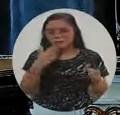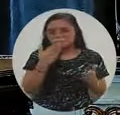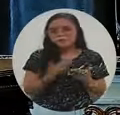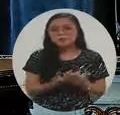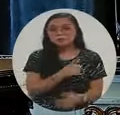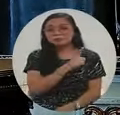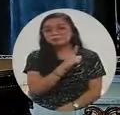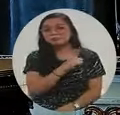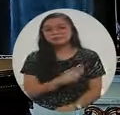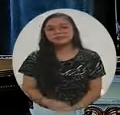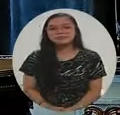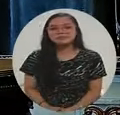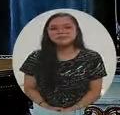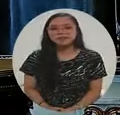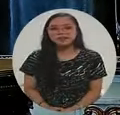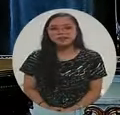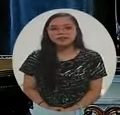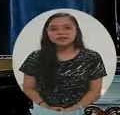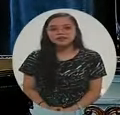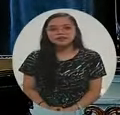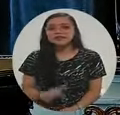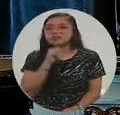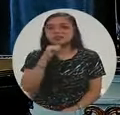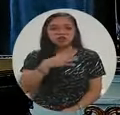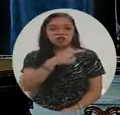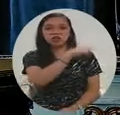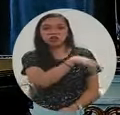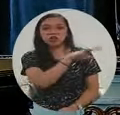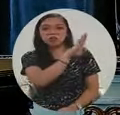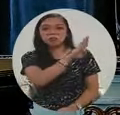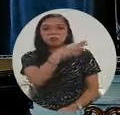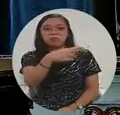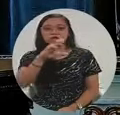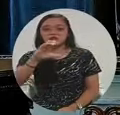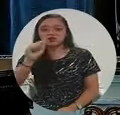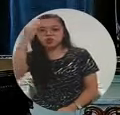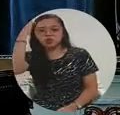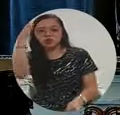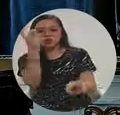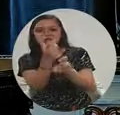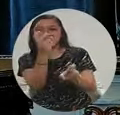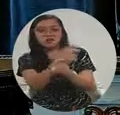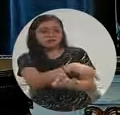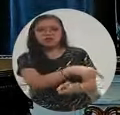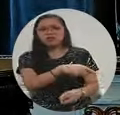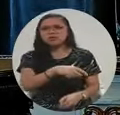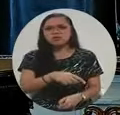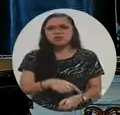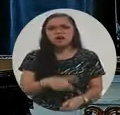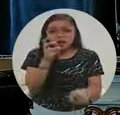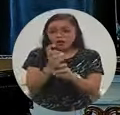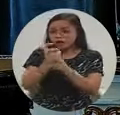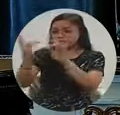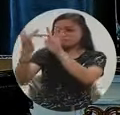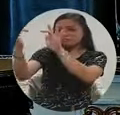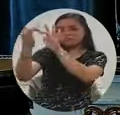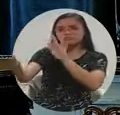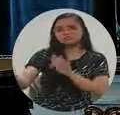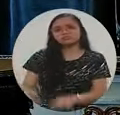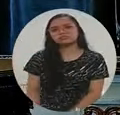kung tapulan ka, agoy. They do not like Babius, nga naman, lisod ko na ang magkwanag pages. Karon mas lisod ang